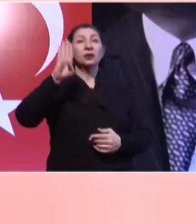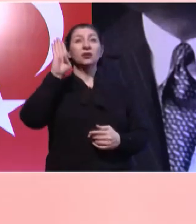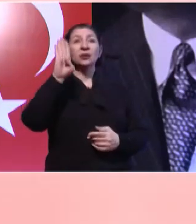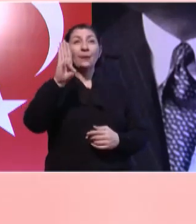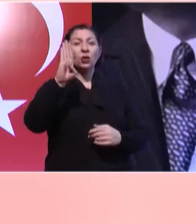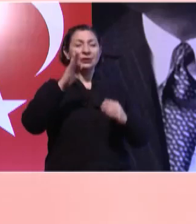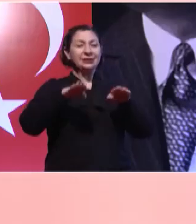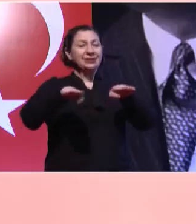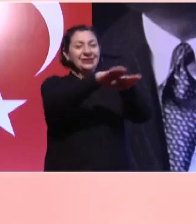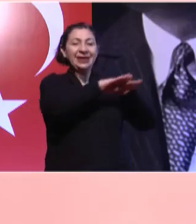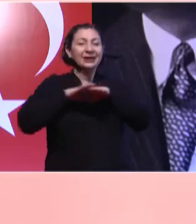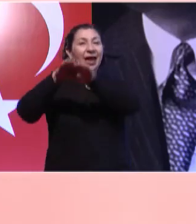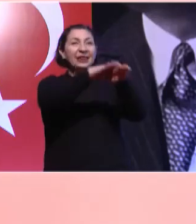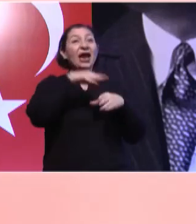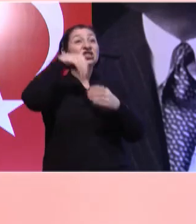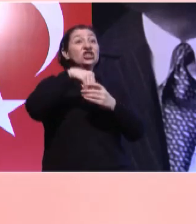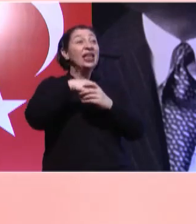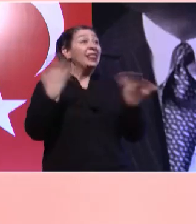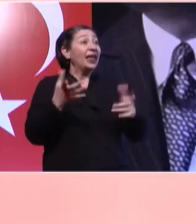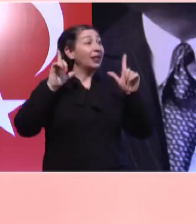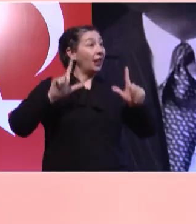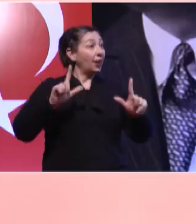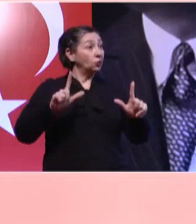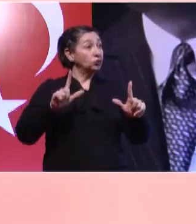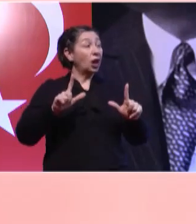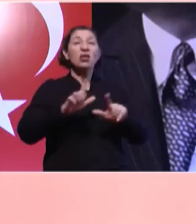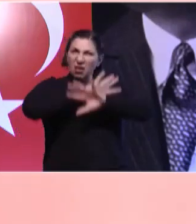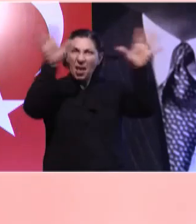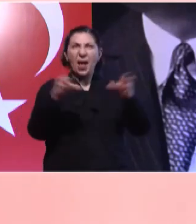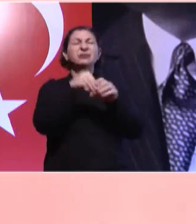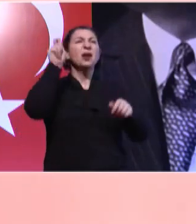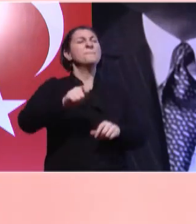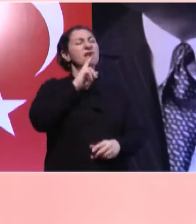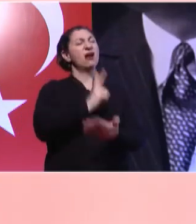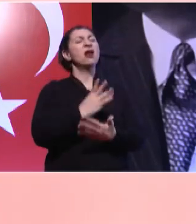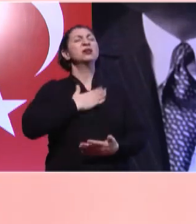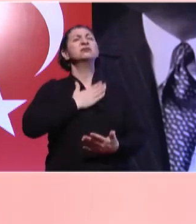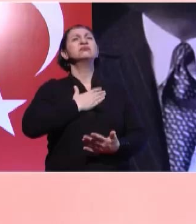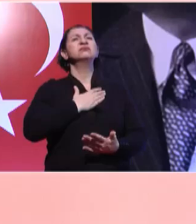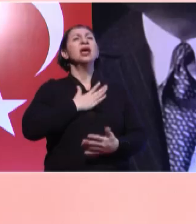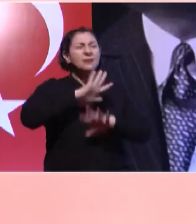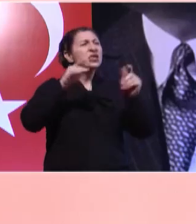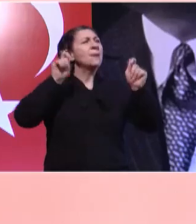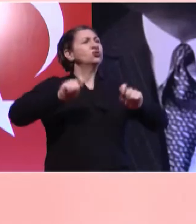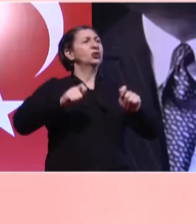demokratik standartlar açısından ne gerekiyorsa tamamını yapmaya kararlıyız. Tamamını